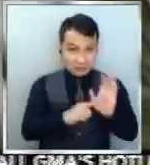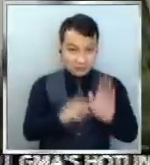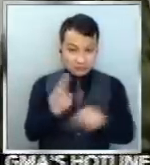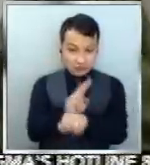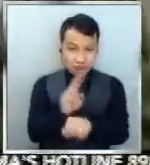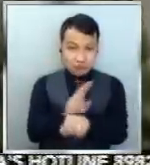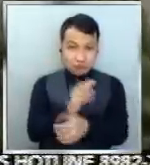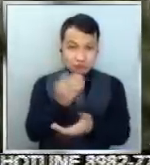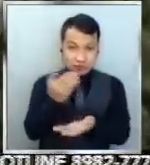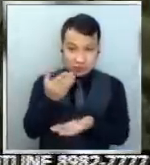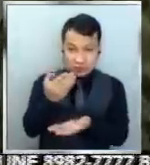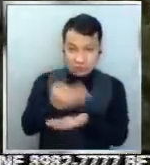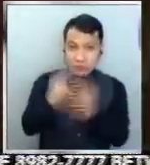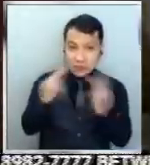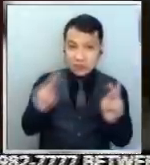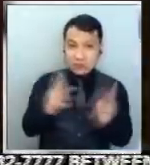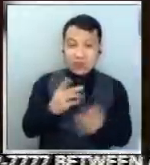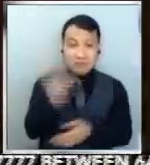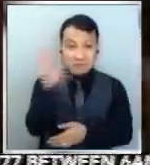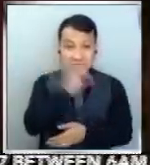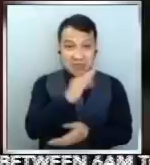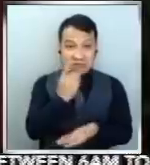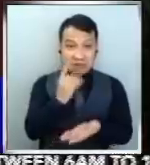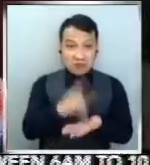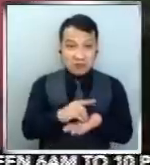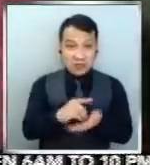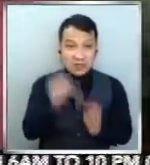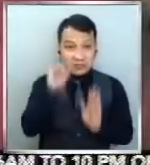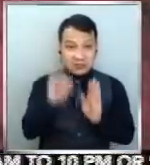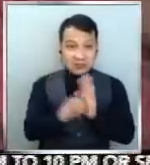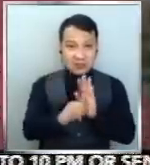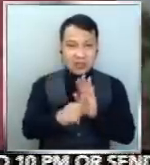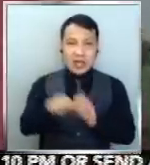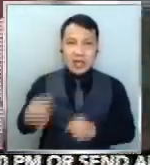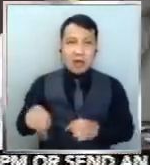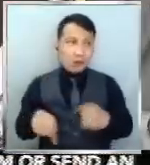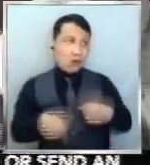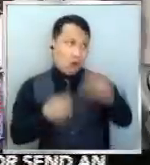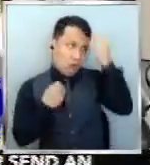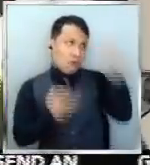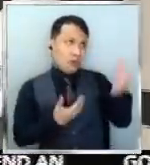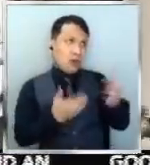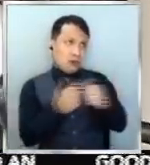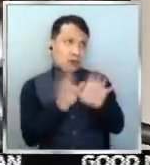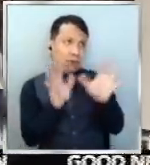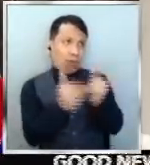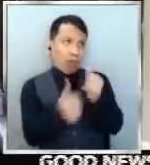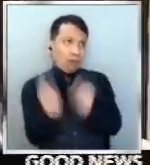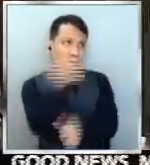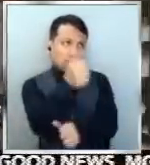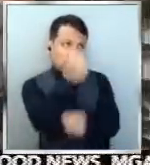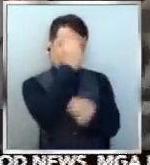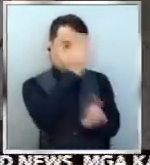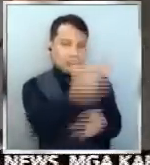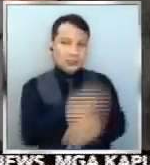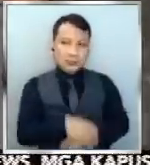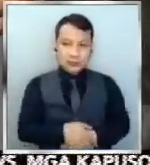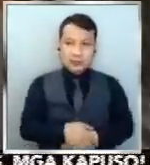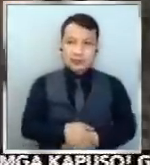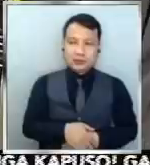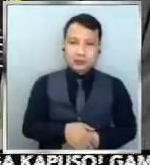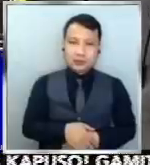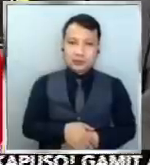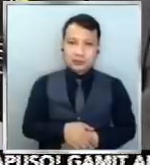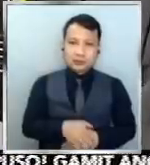falsification of documents. Sumunod lang po ako sa sinabi ng chairman namin. Hindi, mamaya na pag andyan ako yung